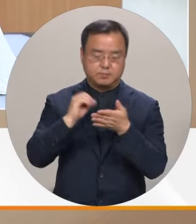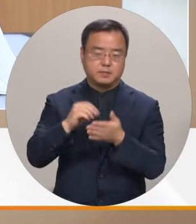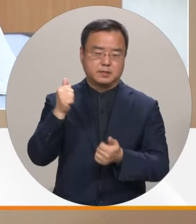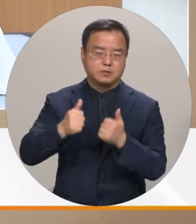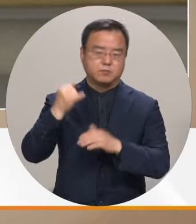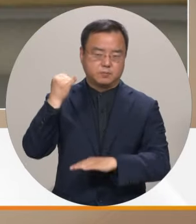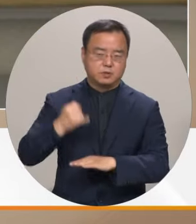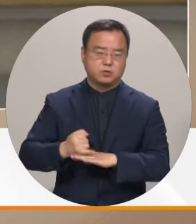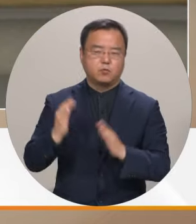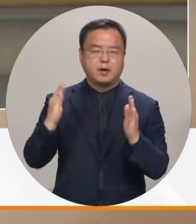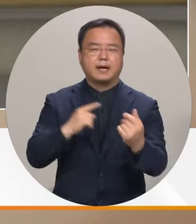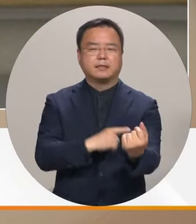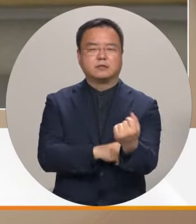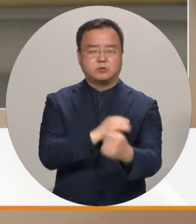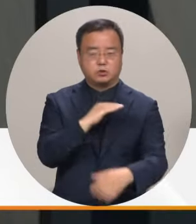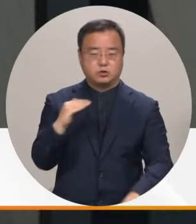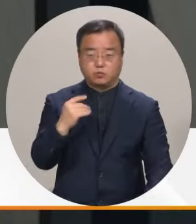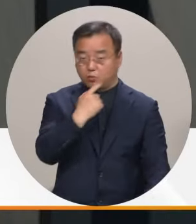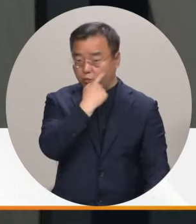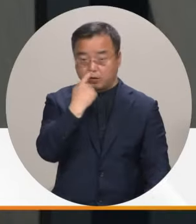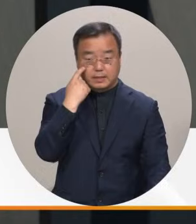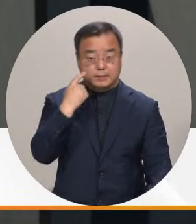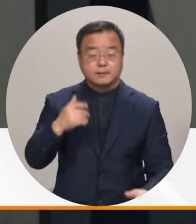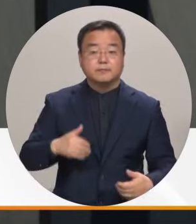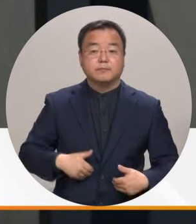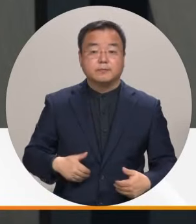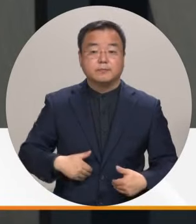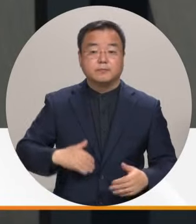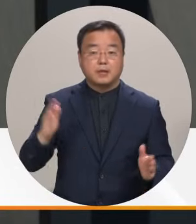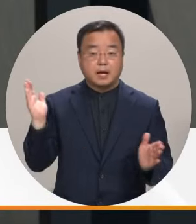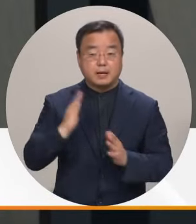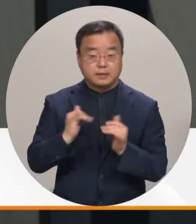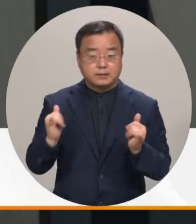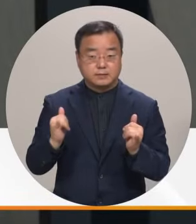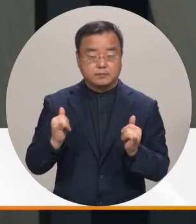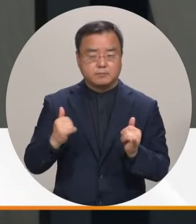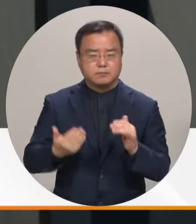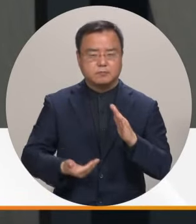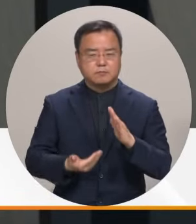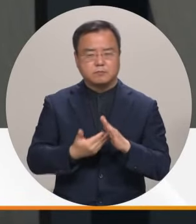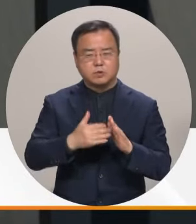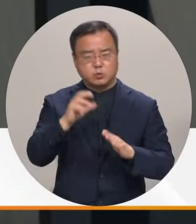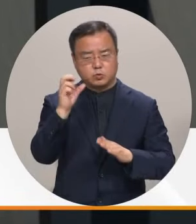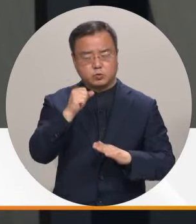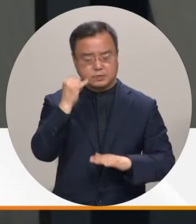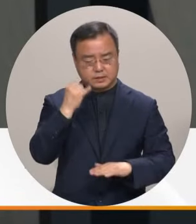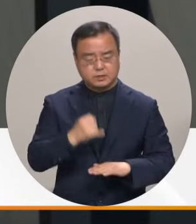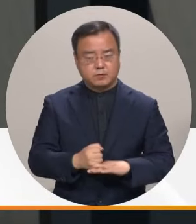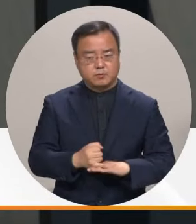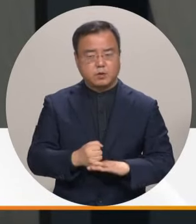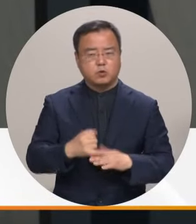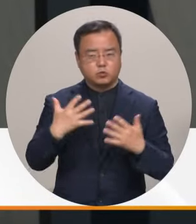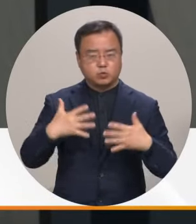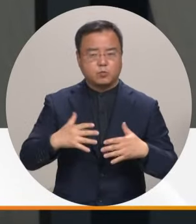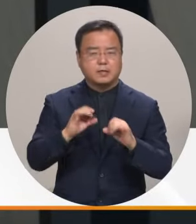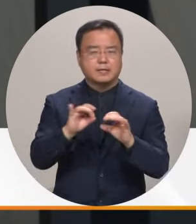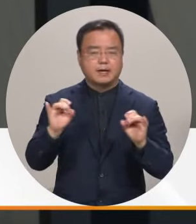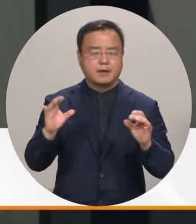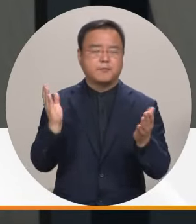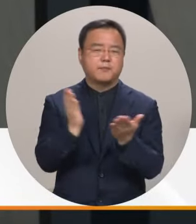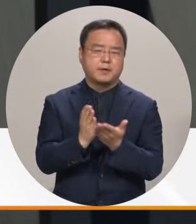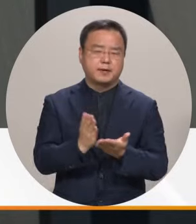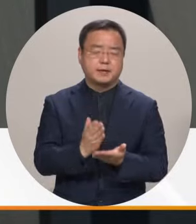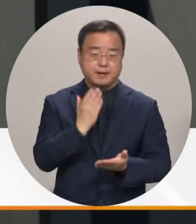잘 확인할 필요가 있습니다 왜냐면 우리 학생들이 최상의 조합과 최하의 조합이 맞춰질 수 있어요